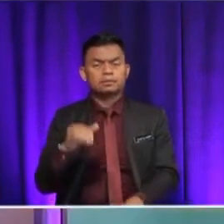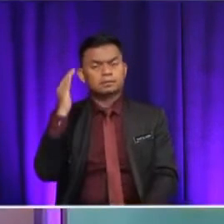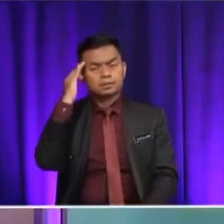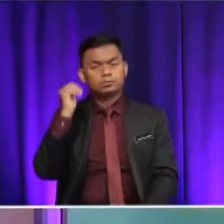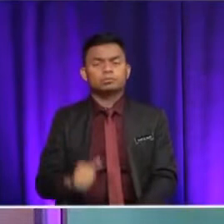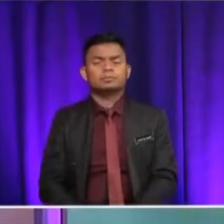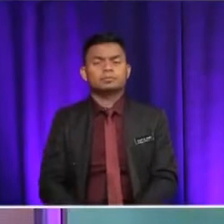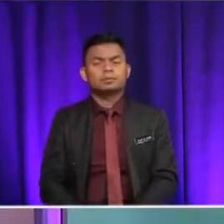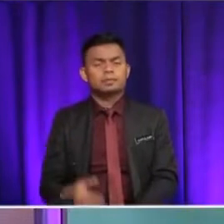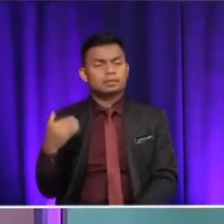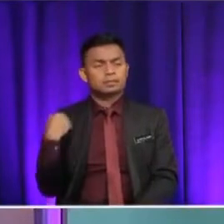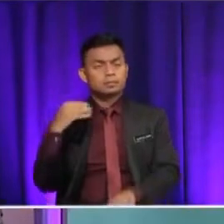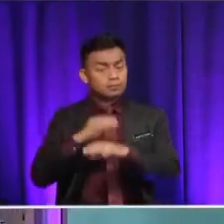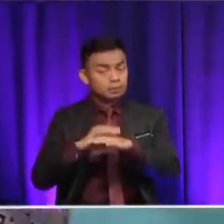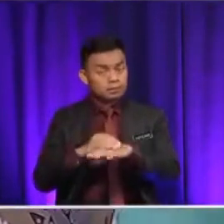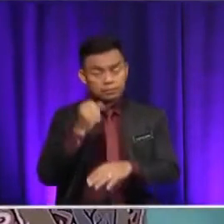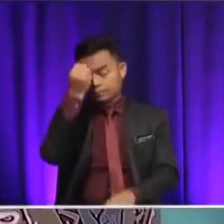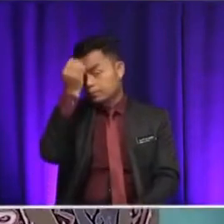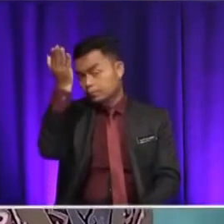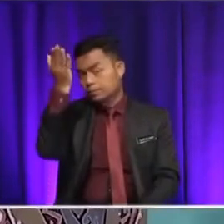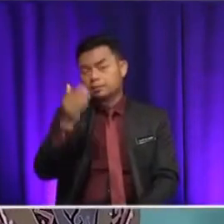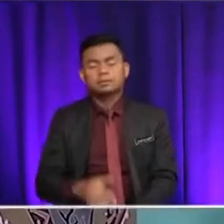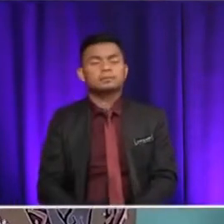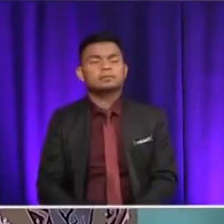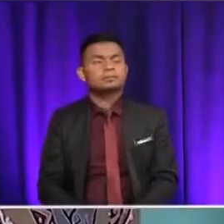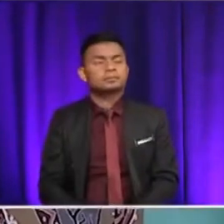beberapa maklumat yang ini. Okey.